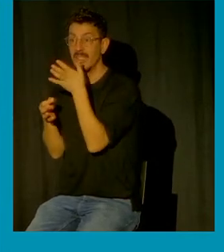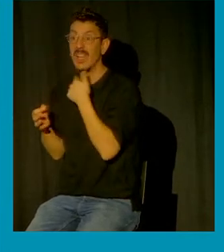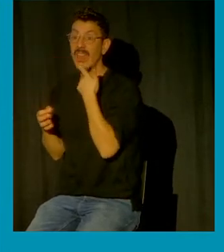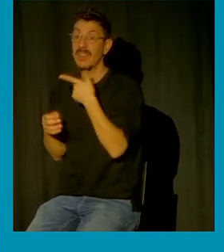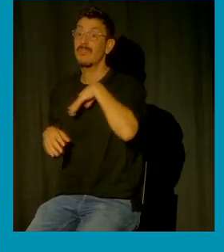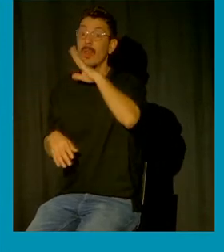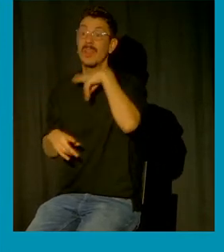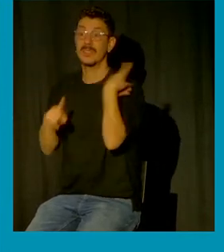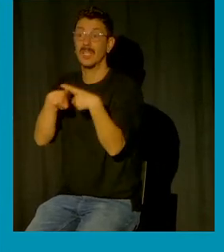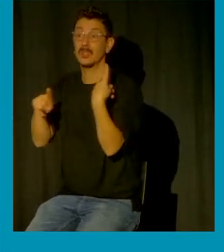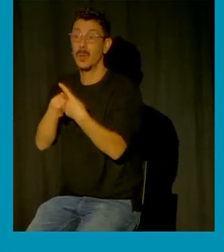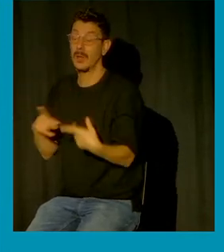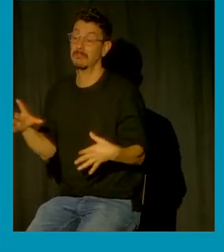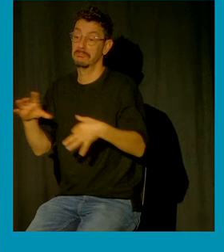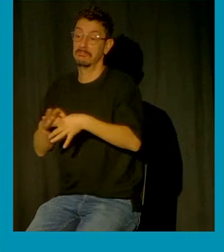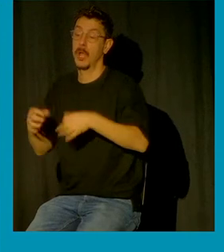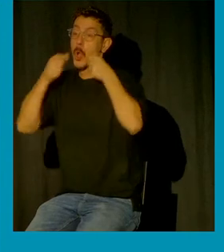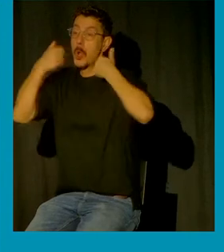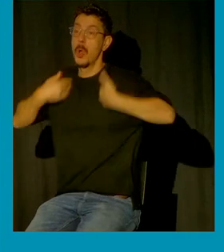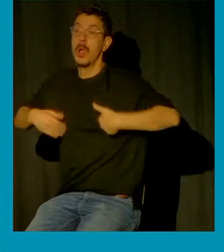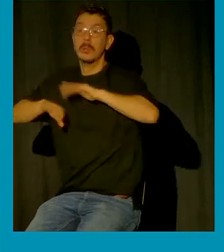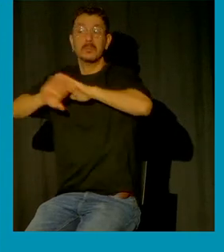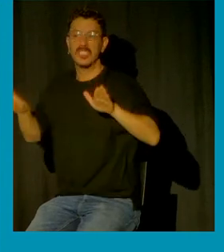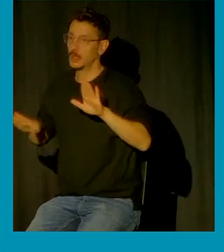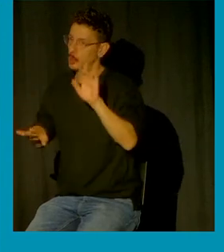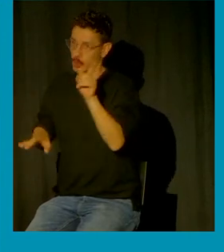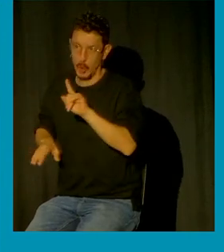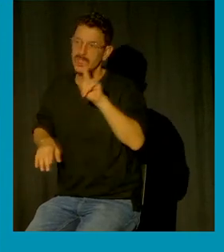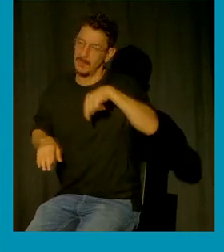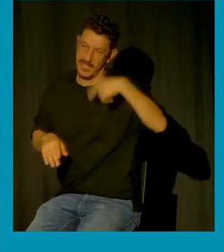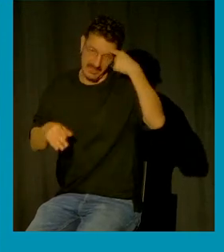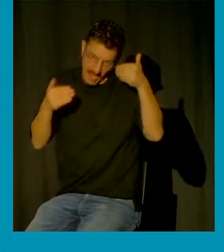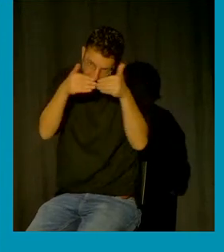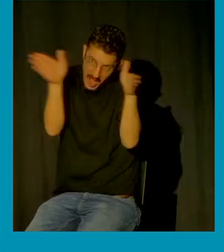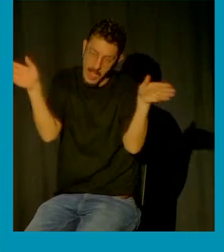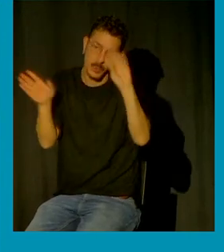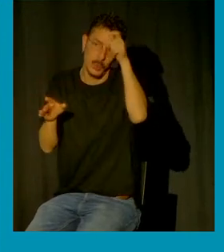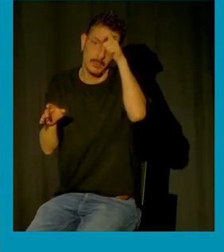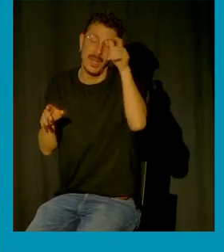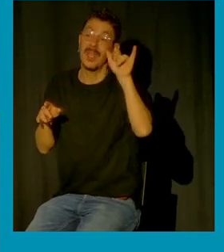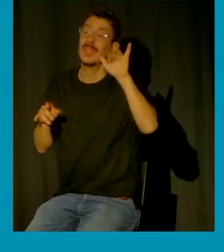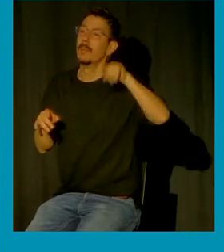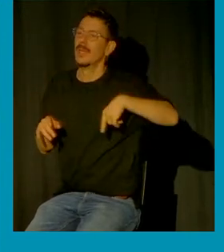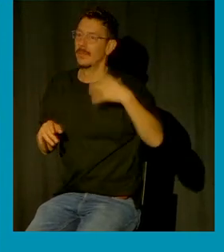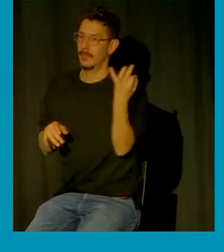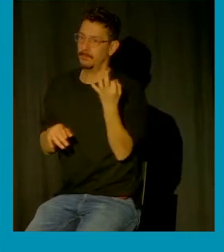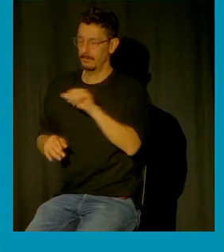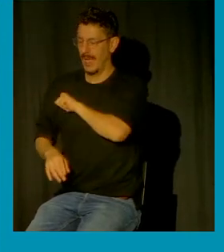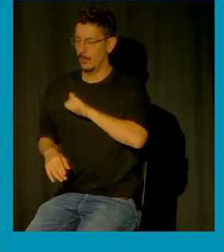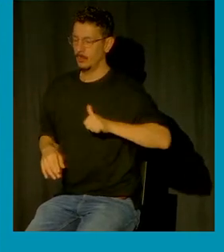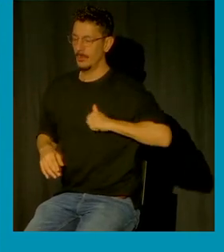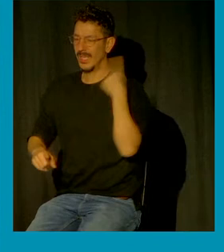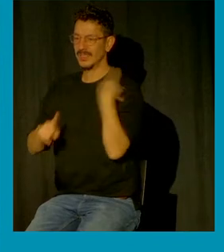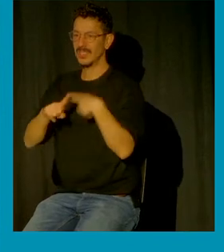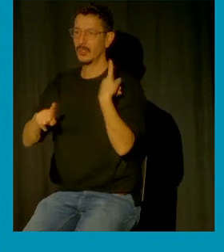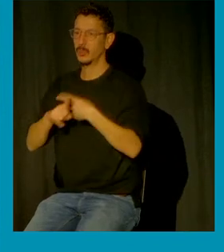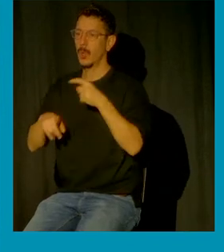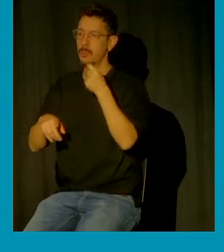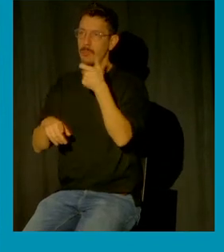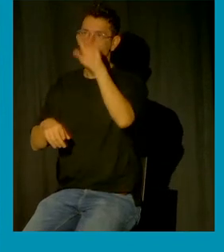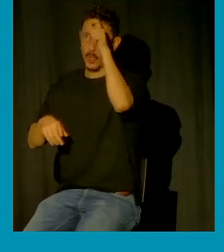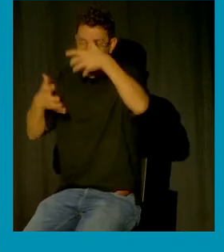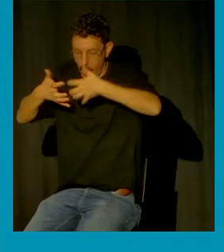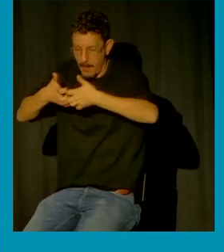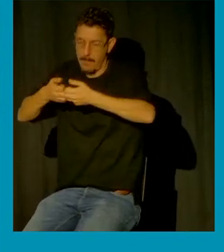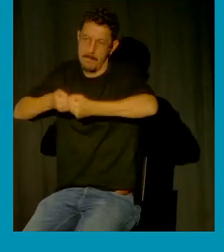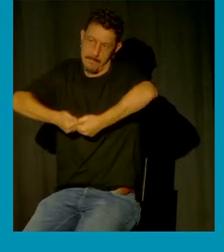construir aquesta idea i aquest concepte d'autonomia sexual que ha de ser molt més ampla i que ha d'estar